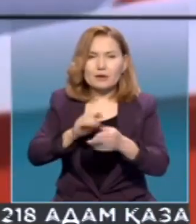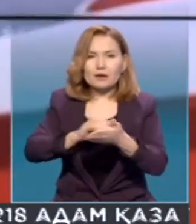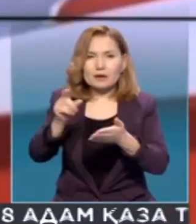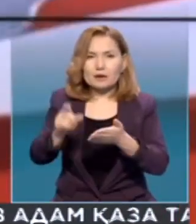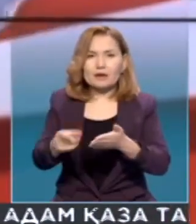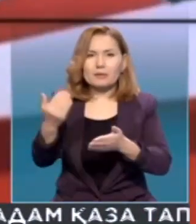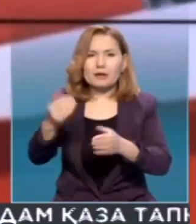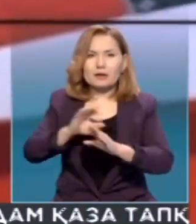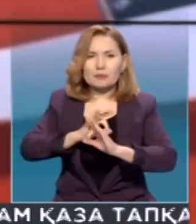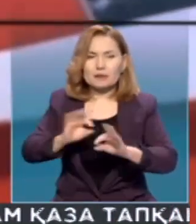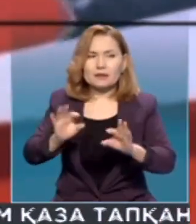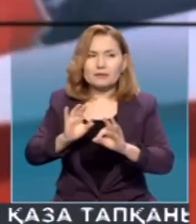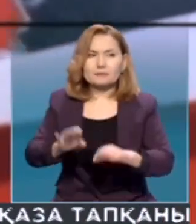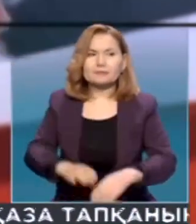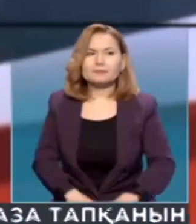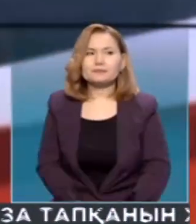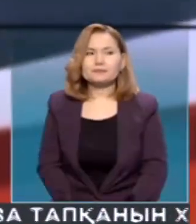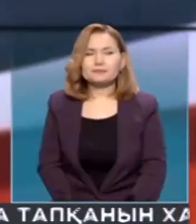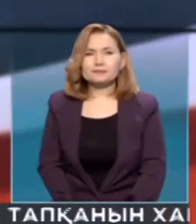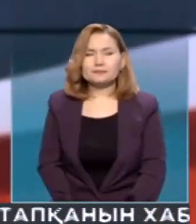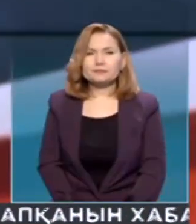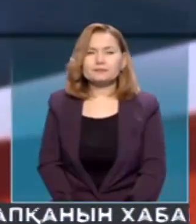Дәуренбек Әбдібектің репортажы.